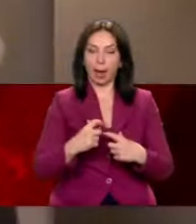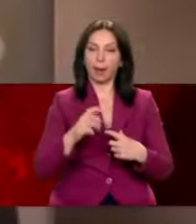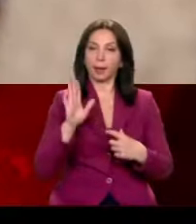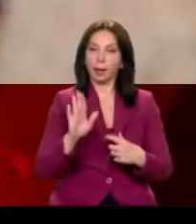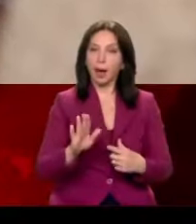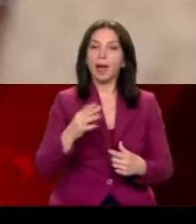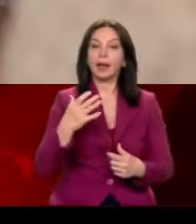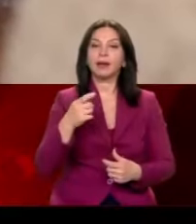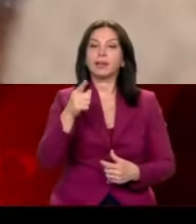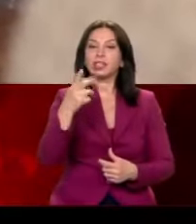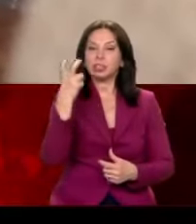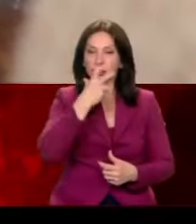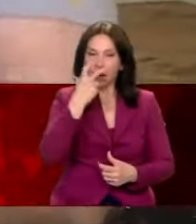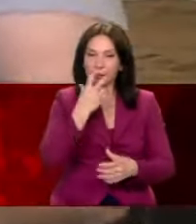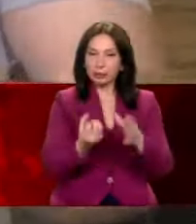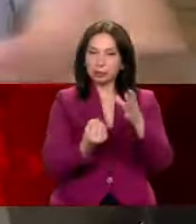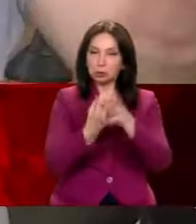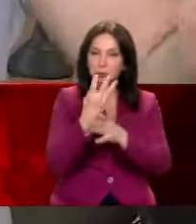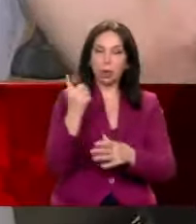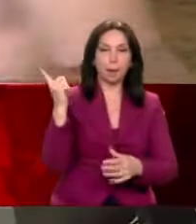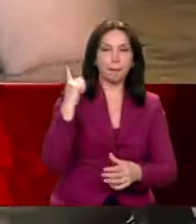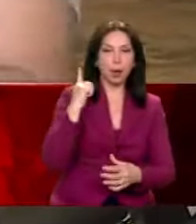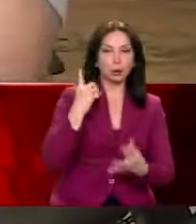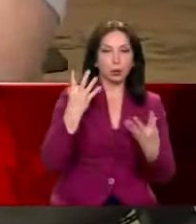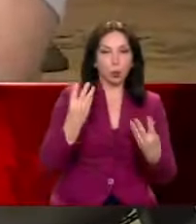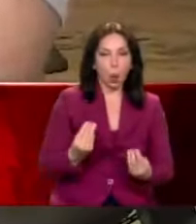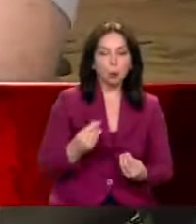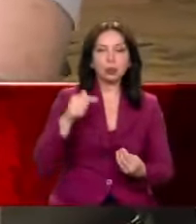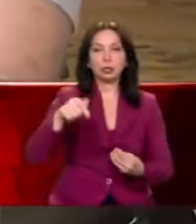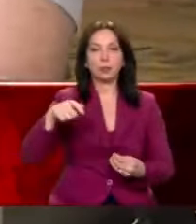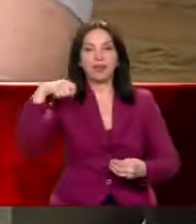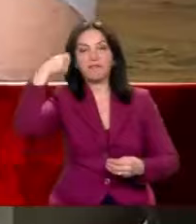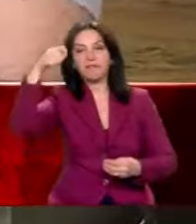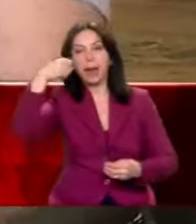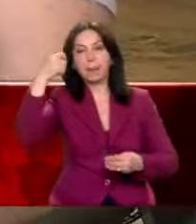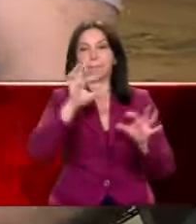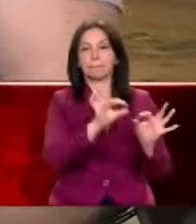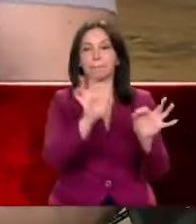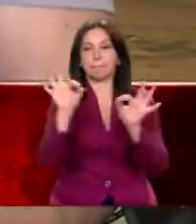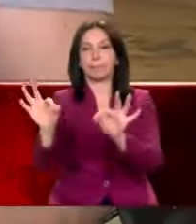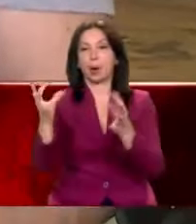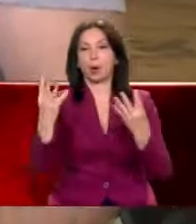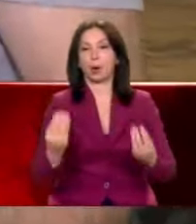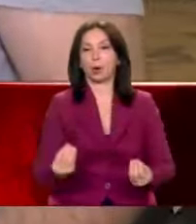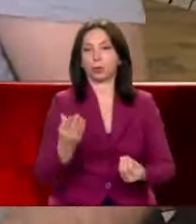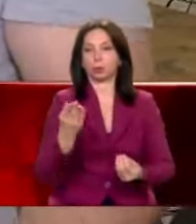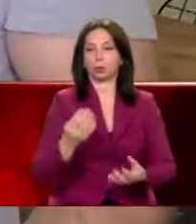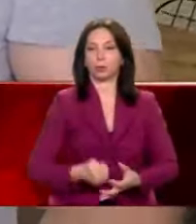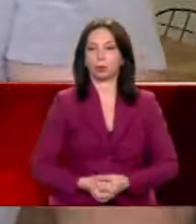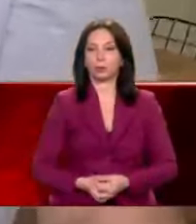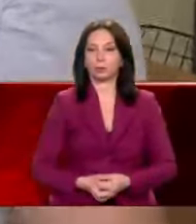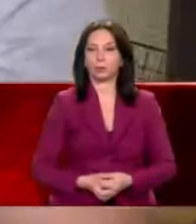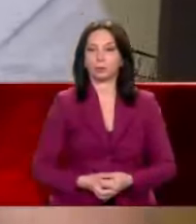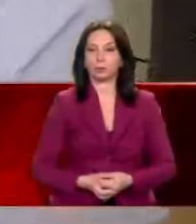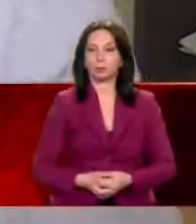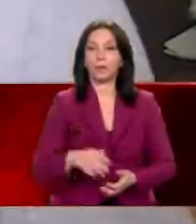şarkının filminde başrol oynadı. Bakkal amcanın uzun havasını kullanıyorlar. Bakkal amca